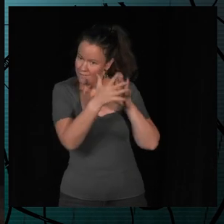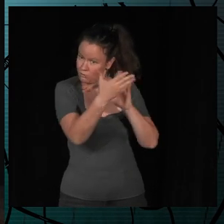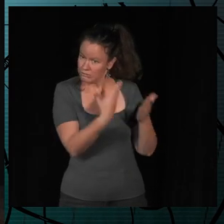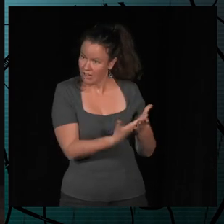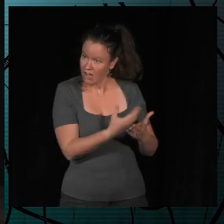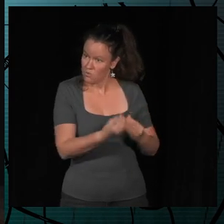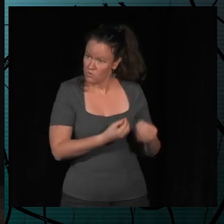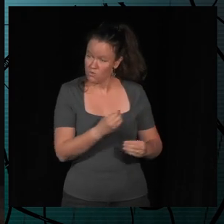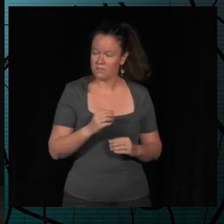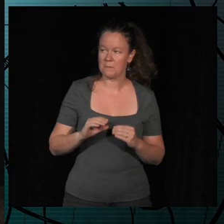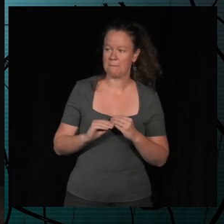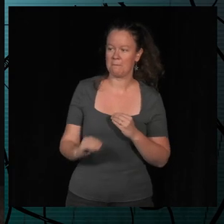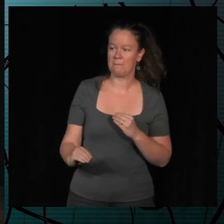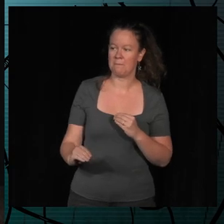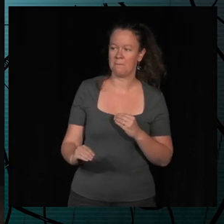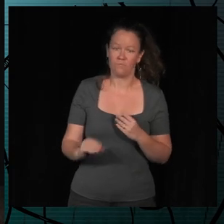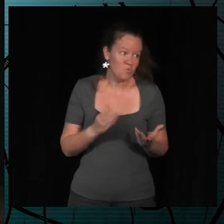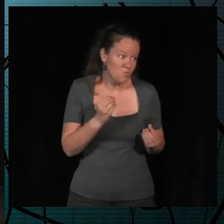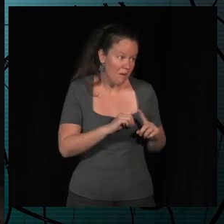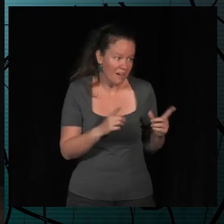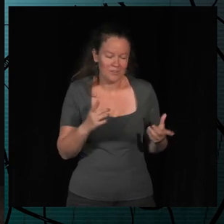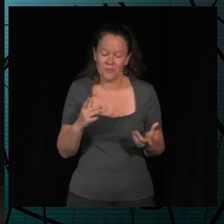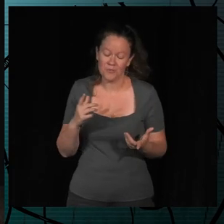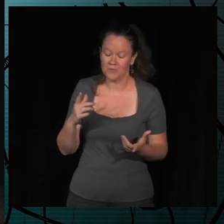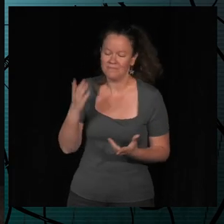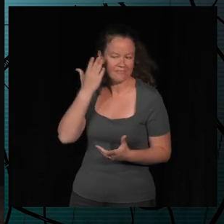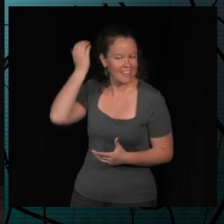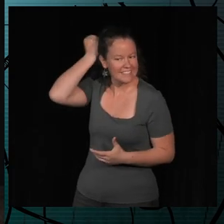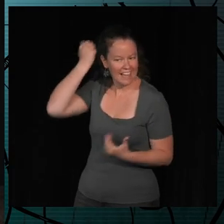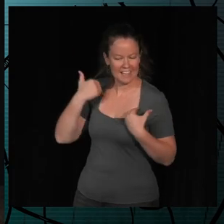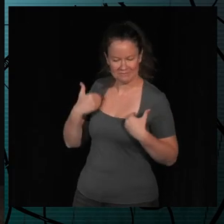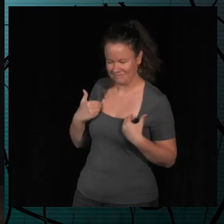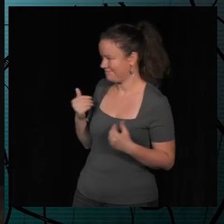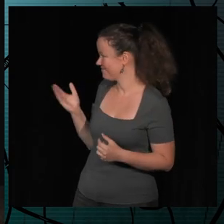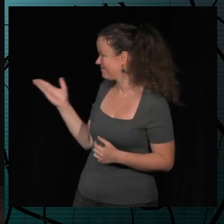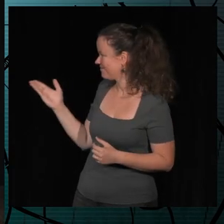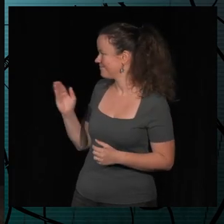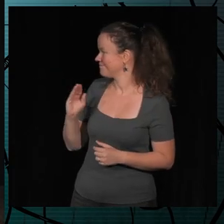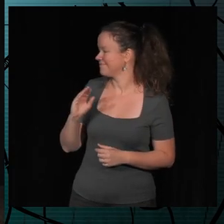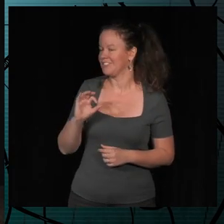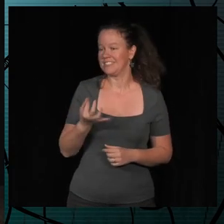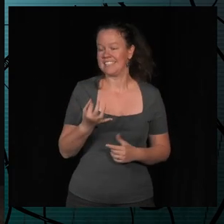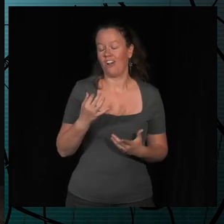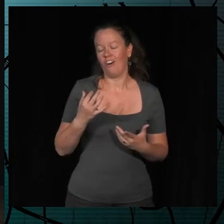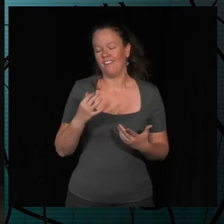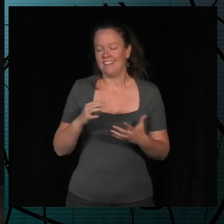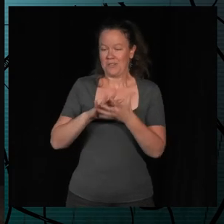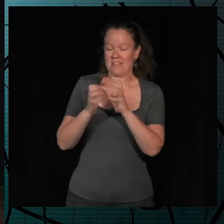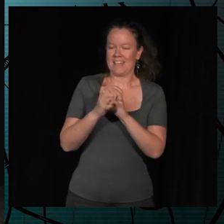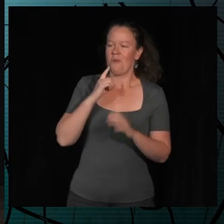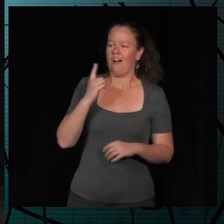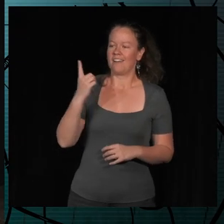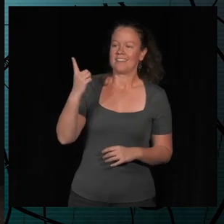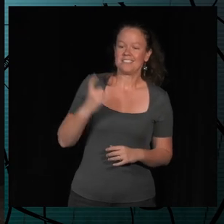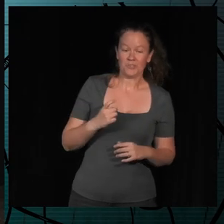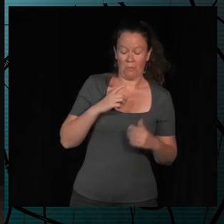ou pas oui bien sûr mais après c'est c'est très compliqué tous ces sujets par que chaque fois qu'on met un doigt dans une des questions en fait